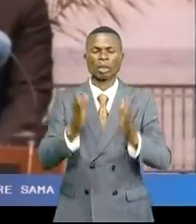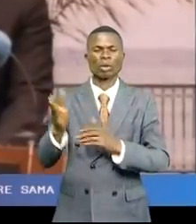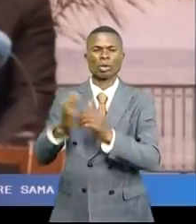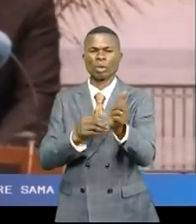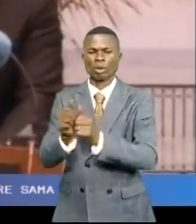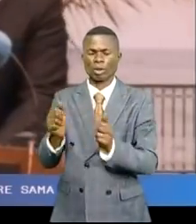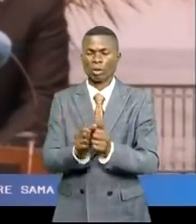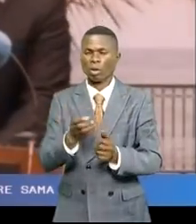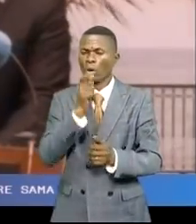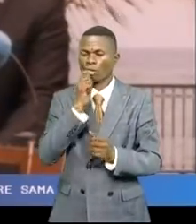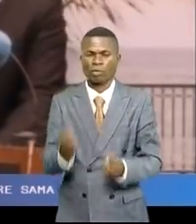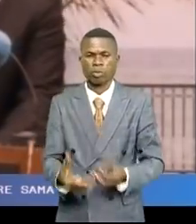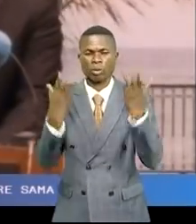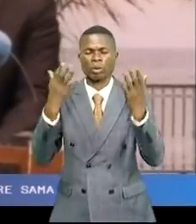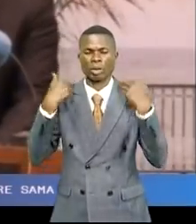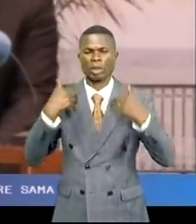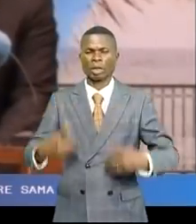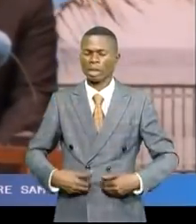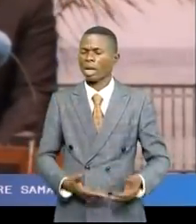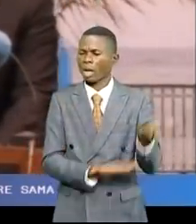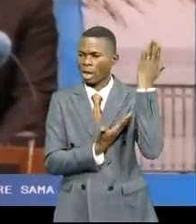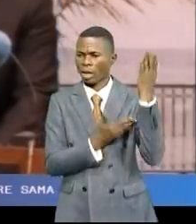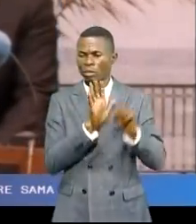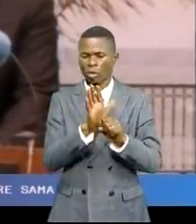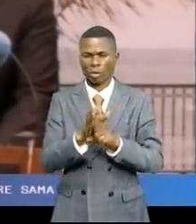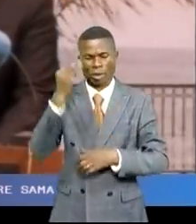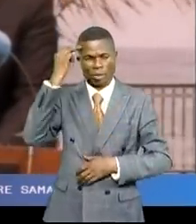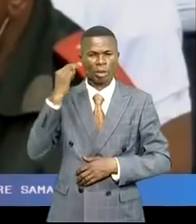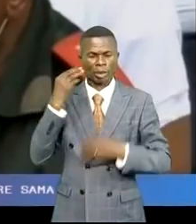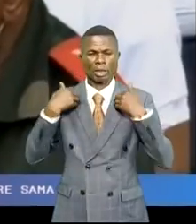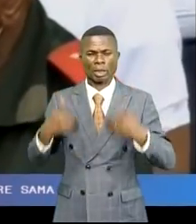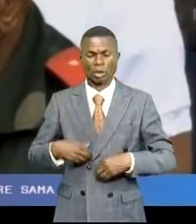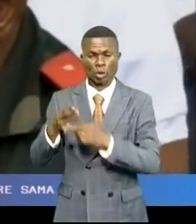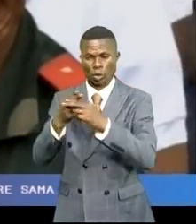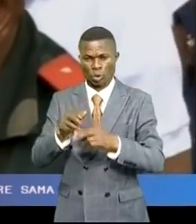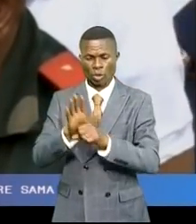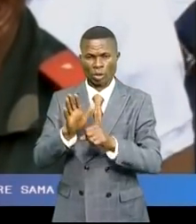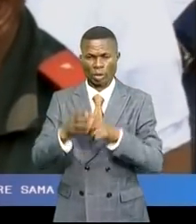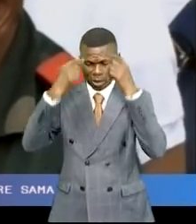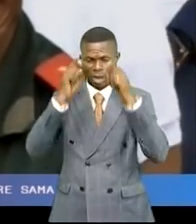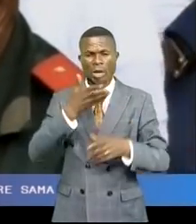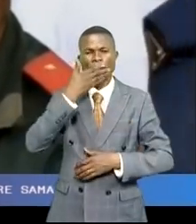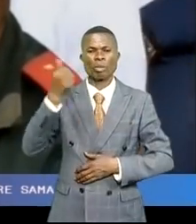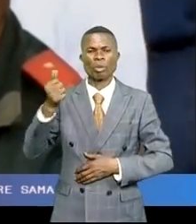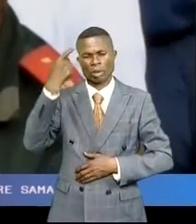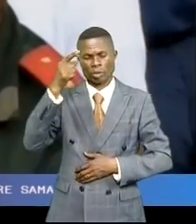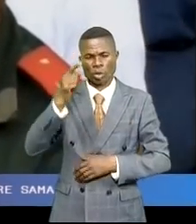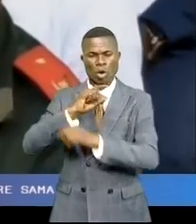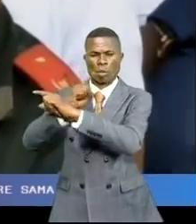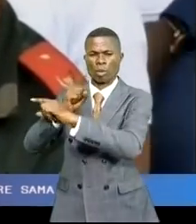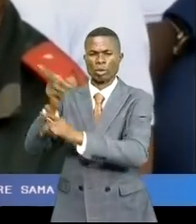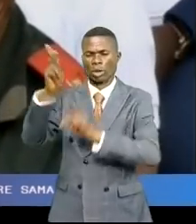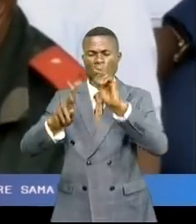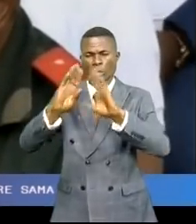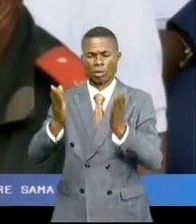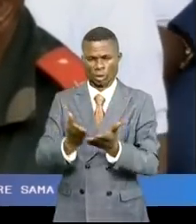cette catastrophe. La santé étant capitale, les ministres des tutelles devraient veiller par des mesures appropriées pour préserver les sinistrés